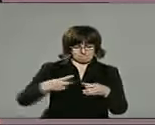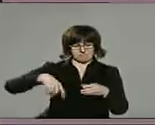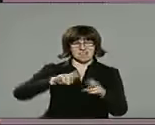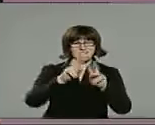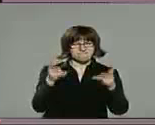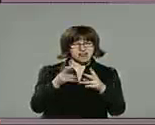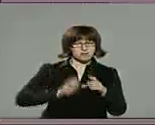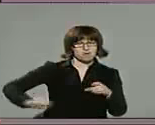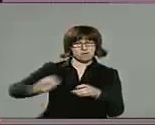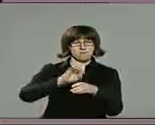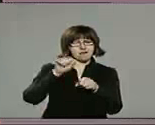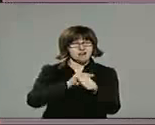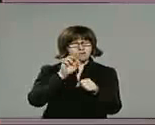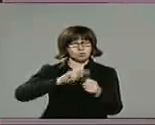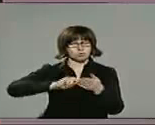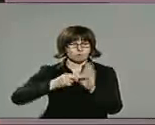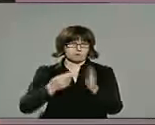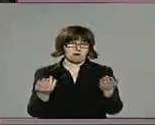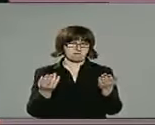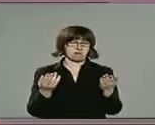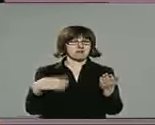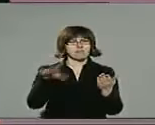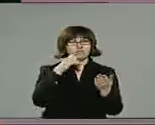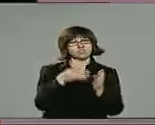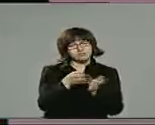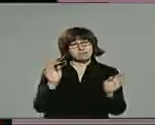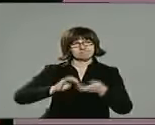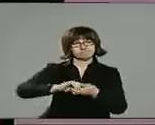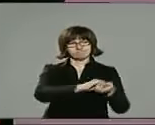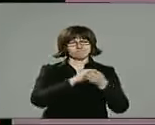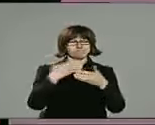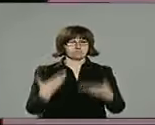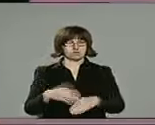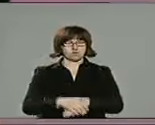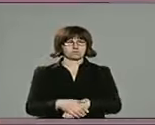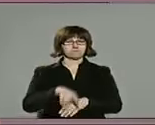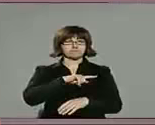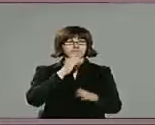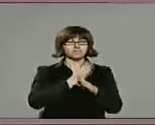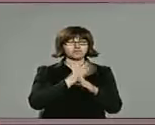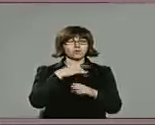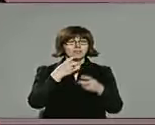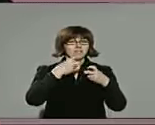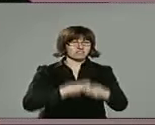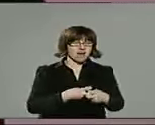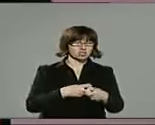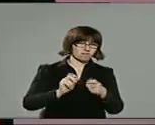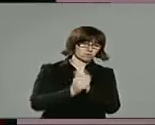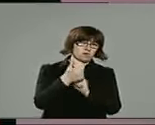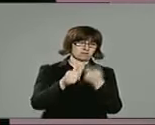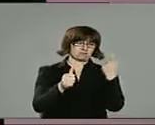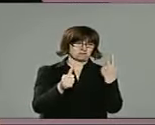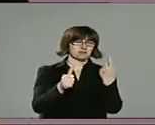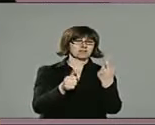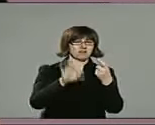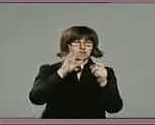und in Europa anständig umgehen, wollen wir eine breite Allianz bilden. Ich habe schon gesagt, mit den Gewerkschaften zuallererst,